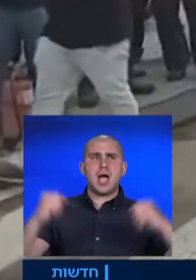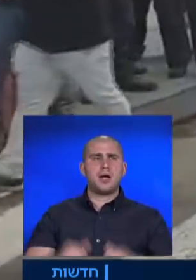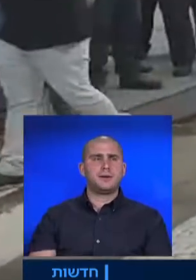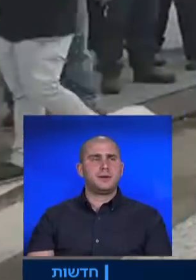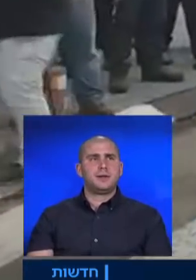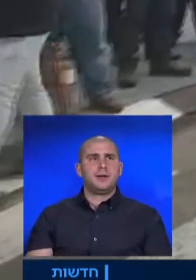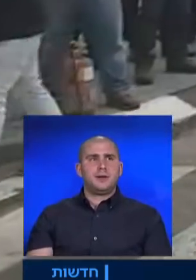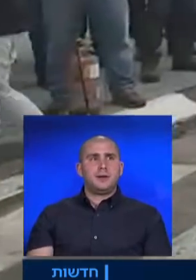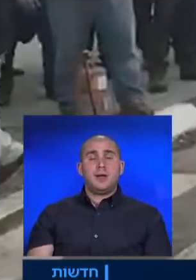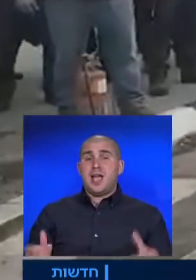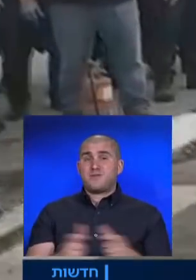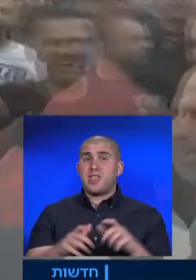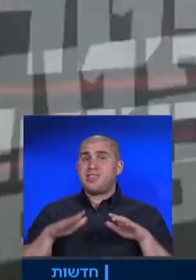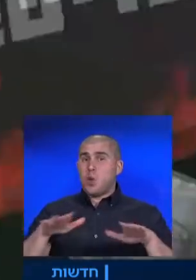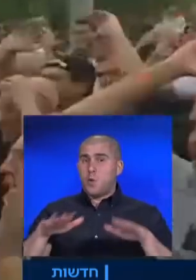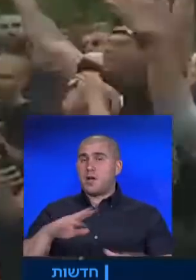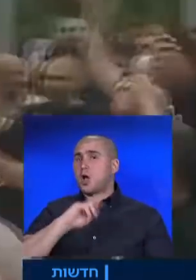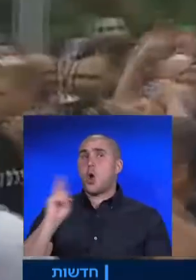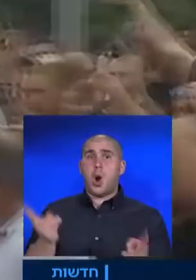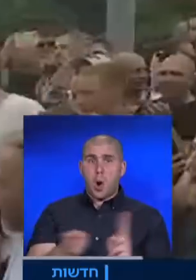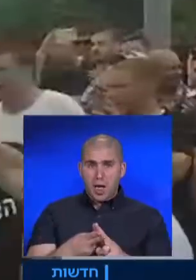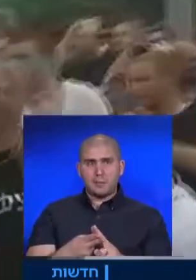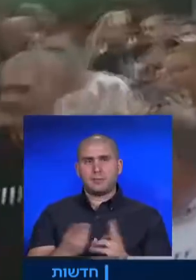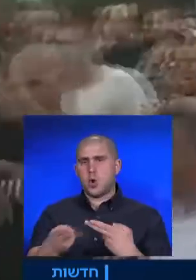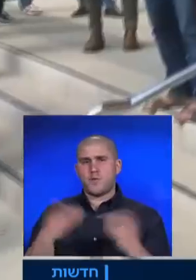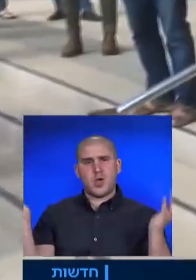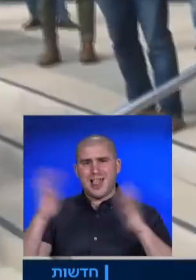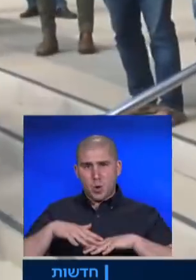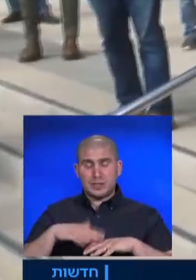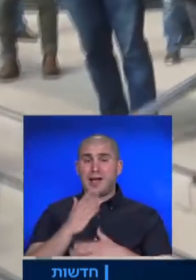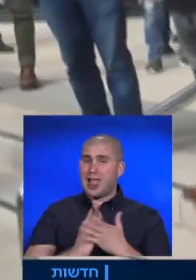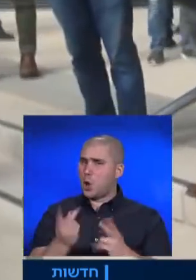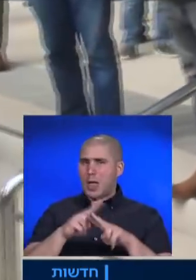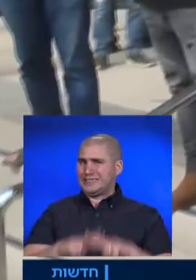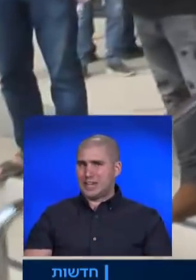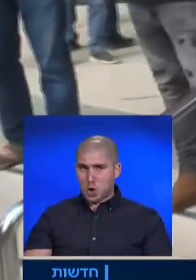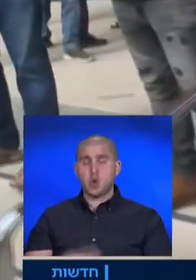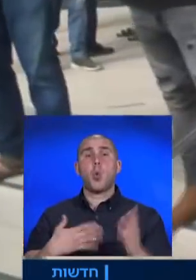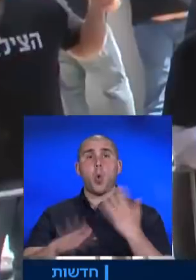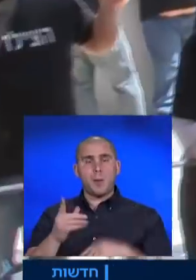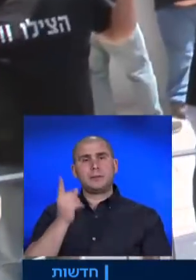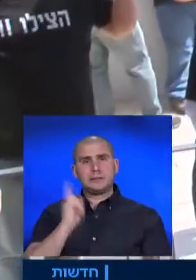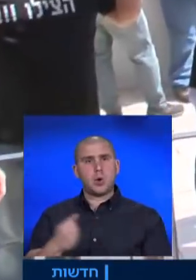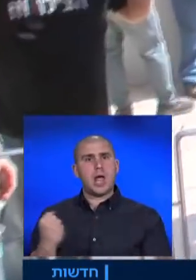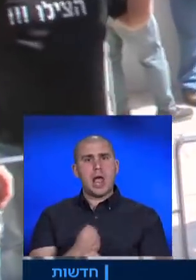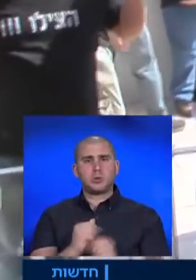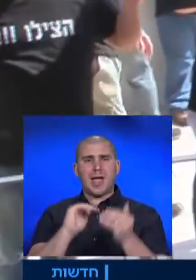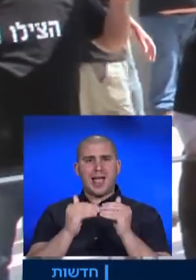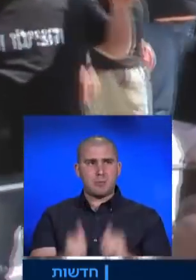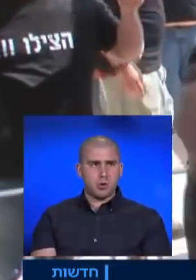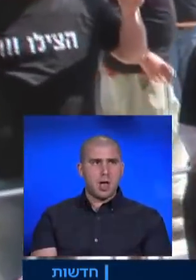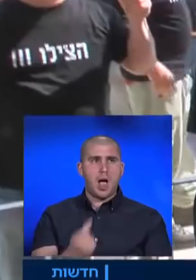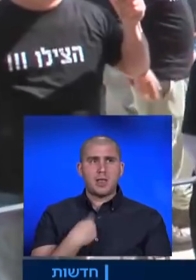חברות התעופה ברחבי העולם על סף קריסה. יהיו שלא ישרדו, רובן יאלצו לבצע התאמות. אנחנו לא